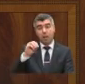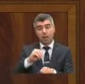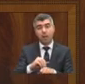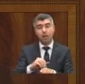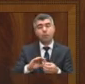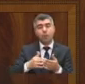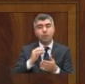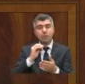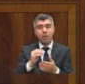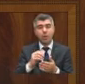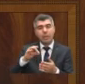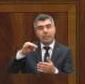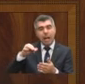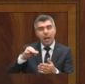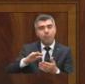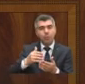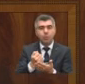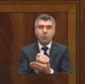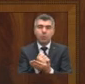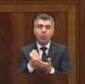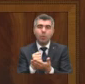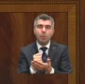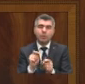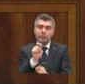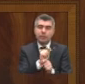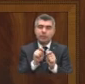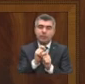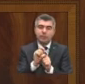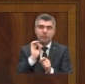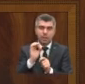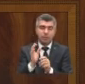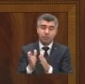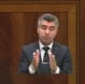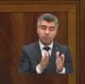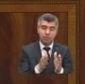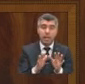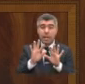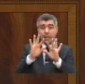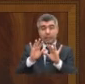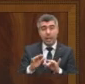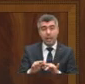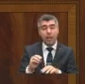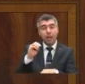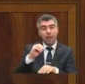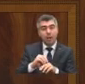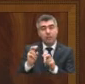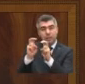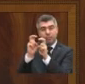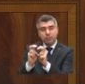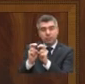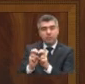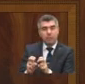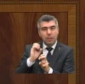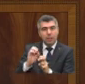من الإشكالات المطروحة. السيد الرئيس، كما وقف التقرير على مجموعة من النقائص التي تحول دون تمكين مجال